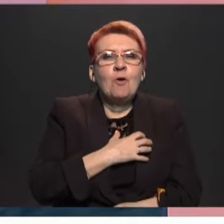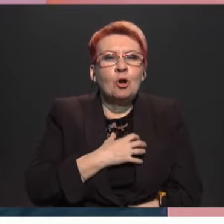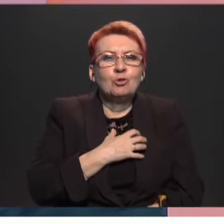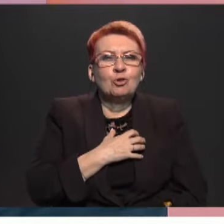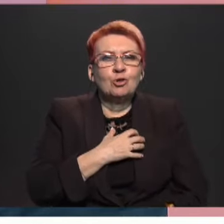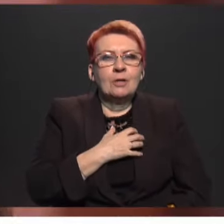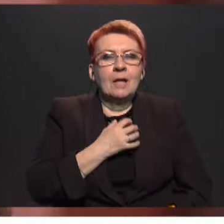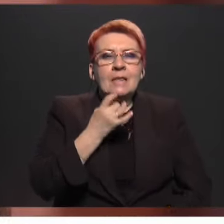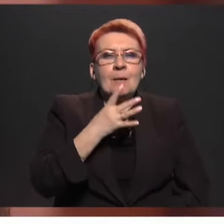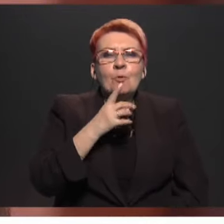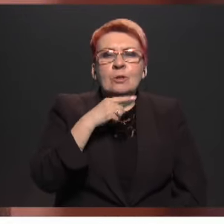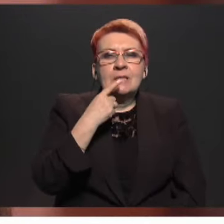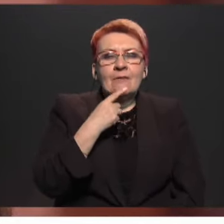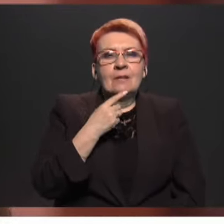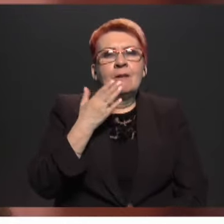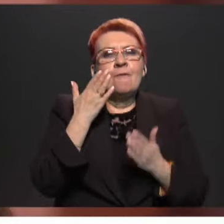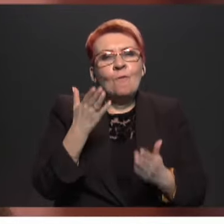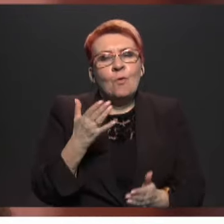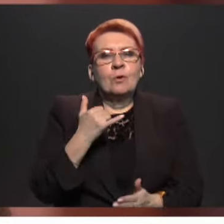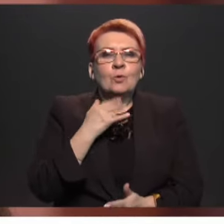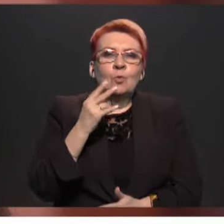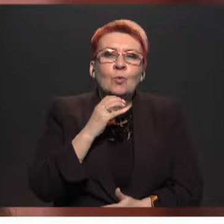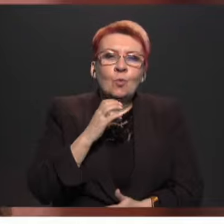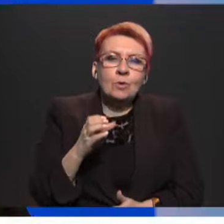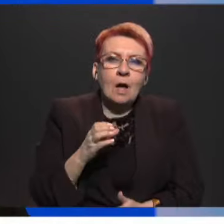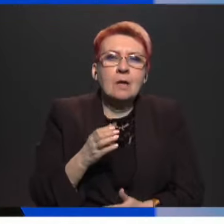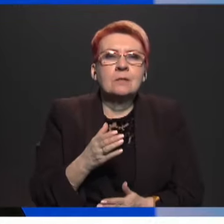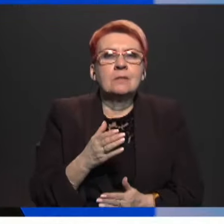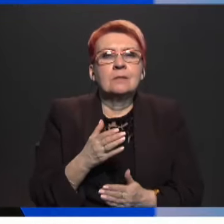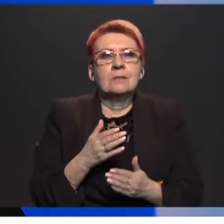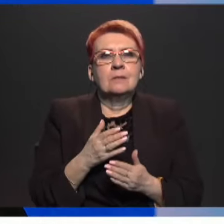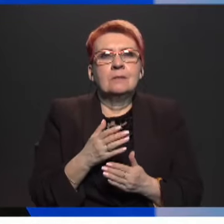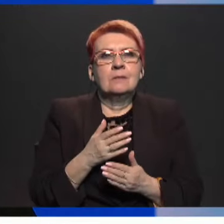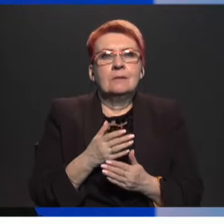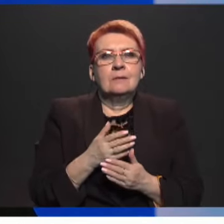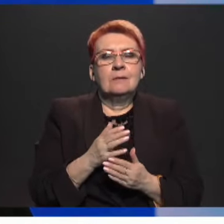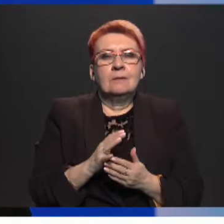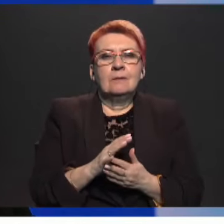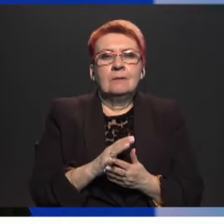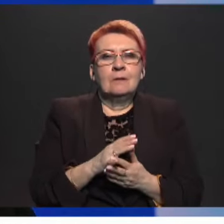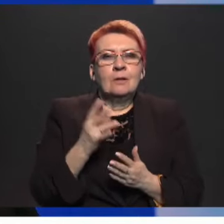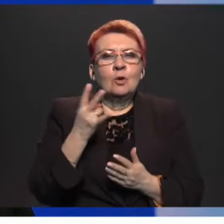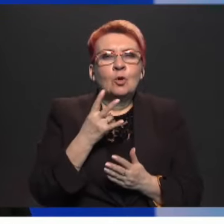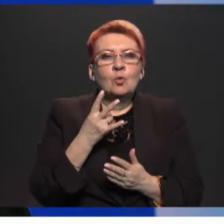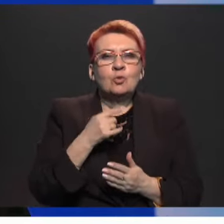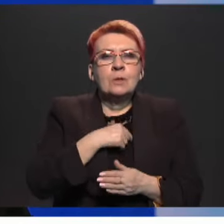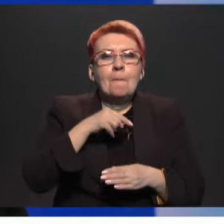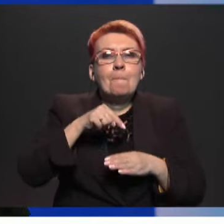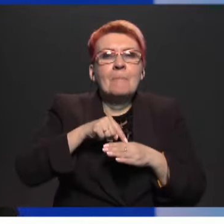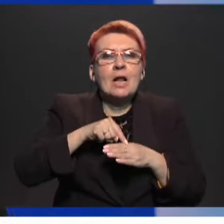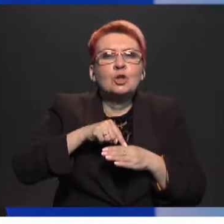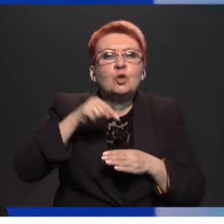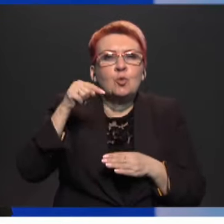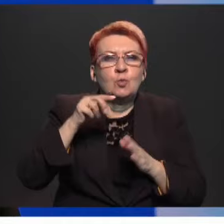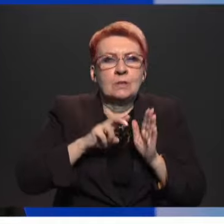пережить, не просто говорить об этом, вот у нас великопостные службы. Это надо прожить, прочувствовать. А